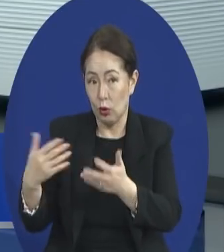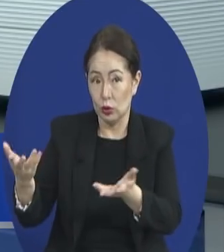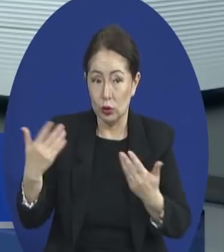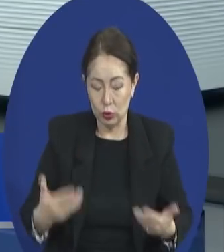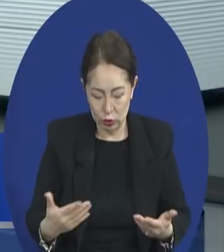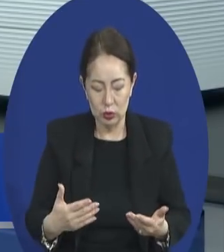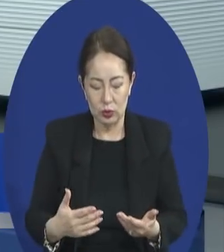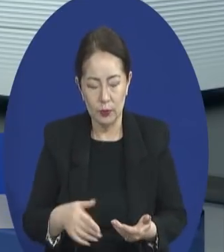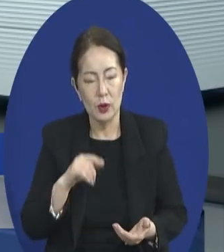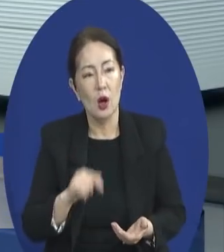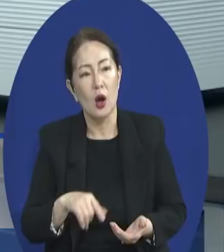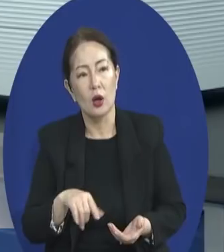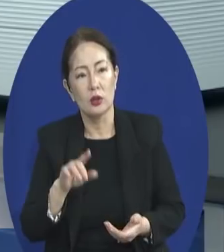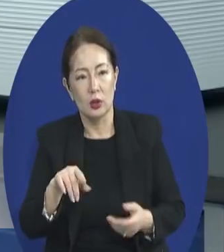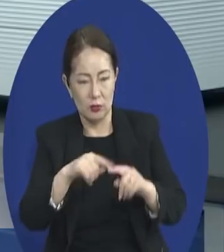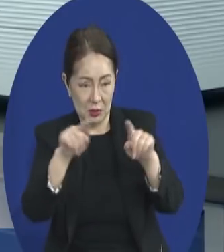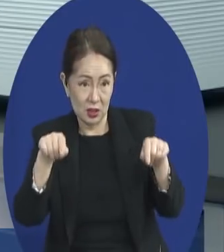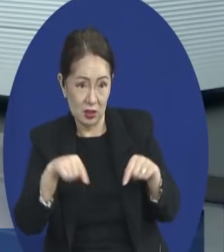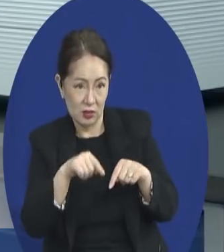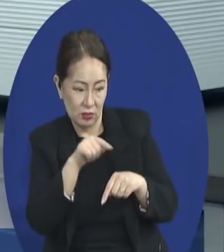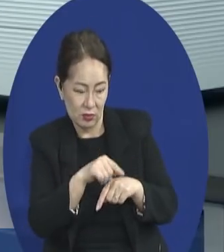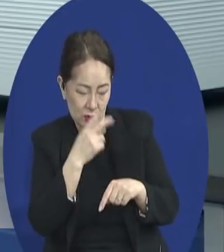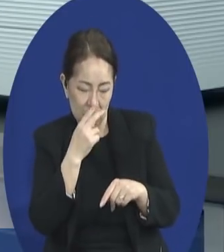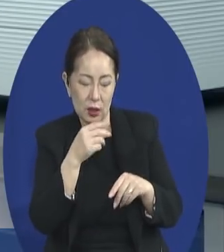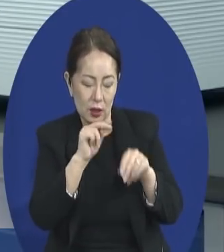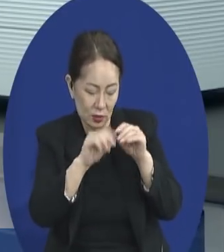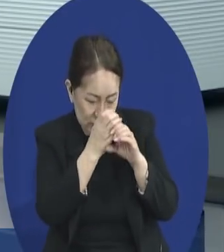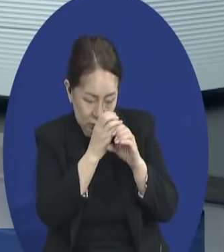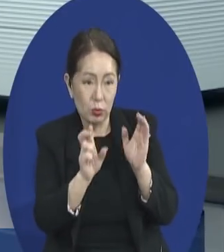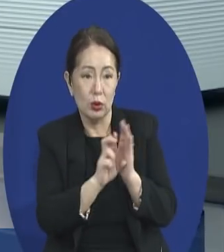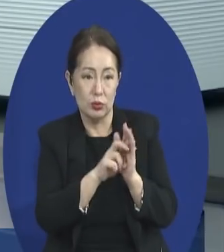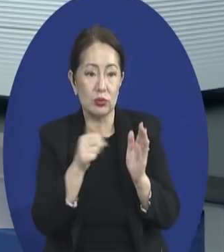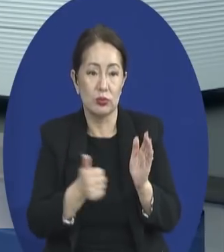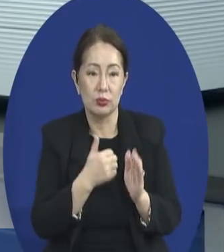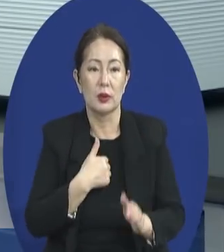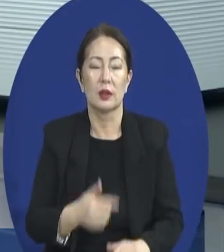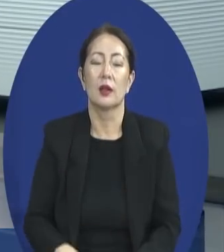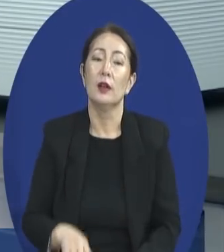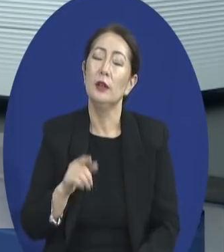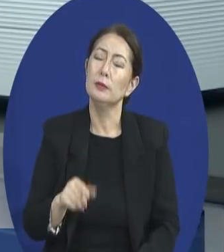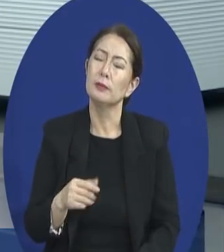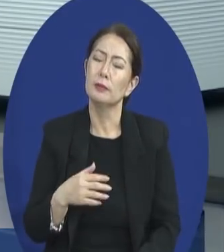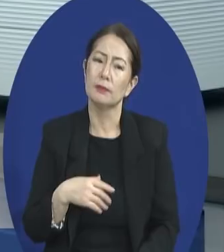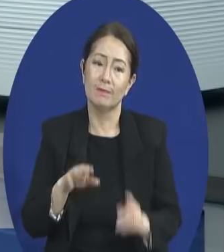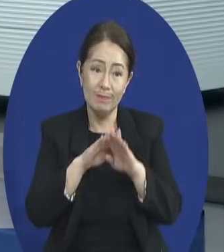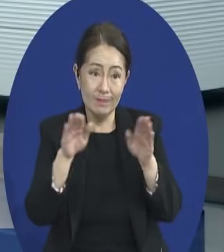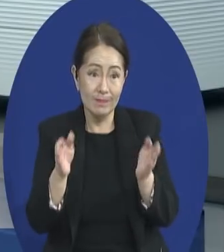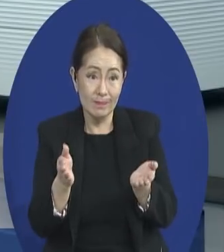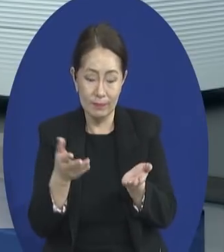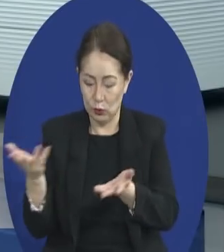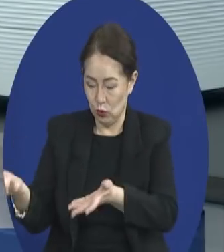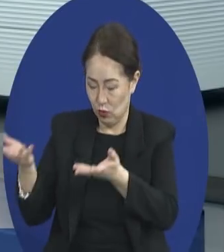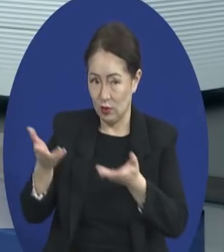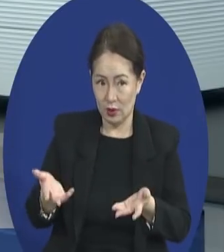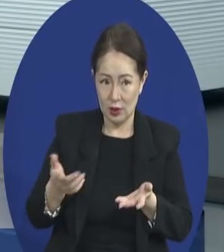нар өнөөдөр энэ машин дээр шинжилгээ хийх бүрэн боломжтой болоод байна. За одоо энэ машина хүлээж аваад